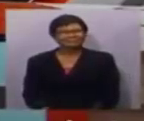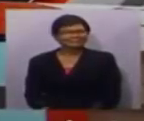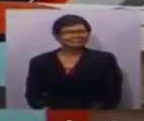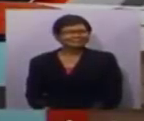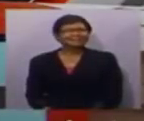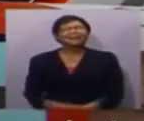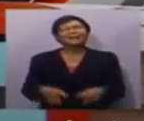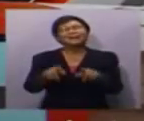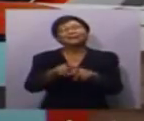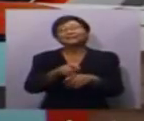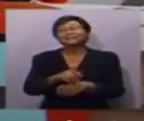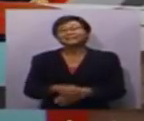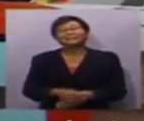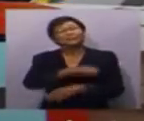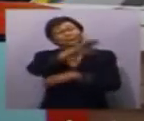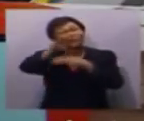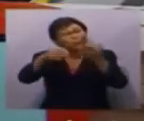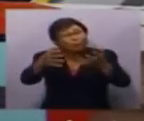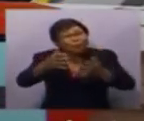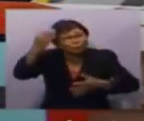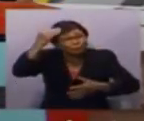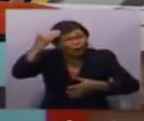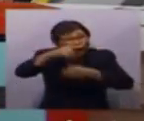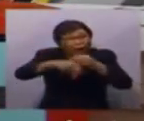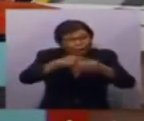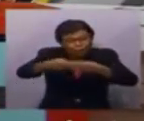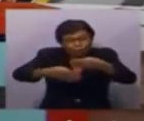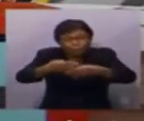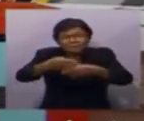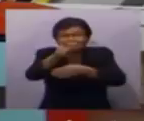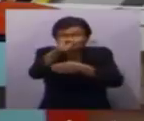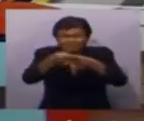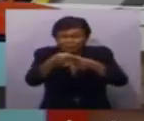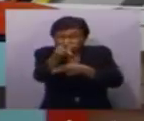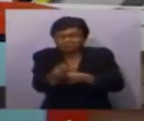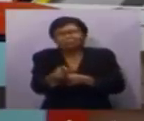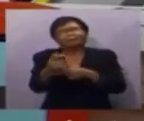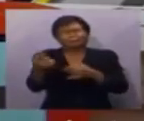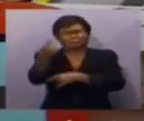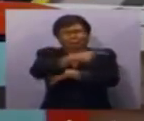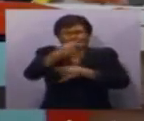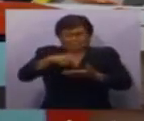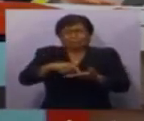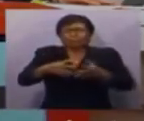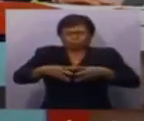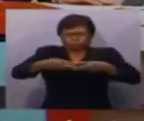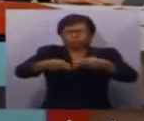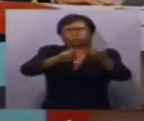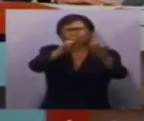Ya, seperti yang diharapkan, semua pihak proses penamaan calon hari ini berjalan lancar. Sebanyak